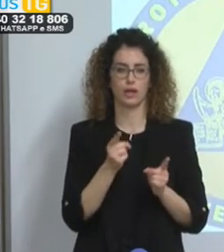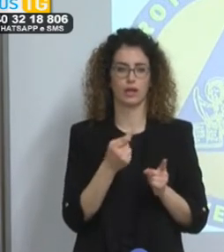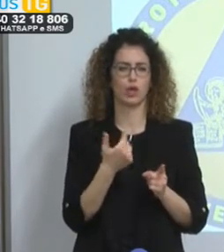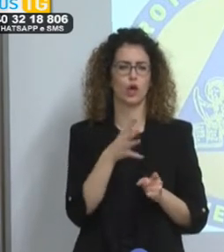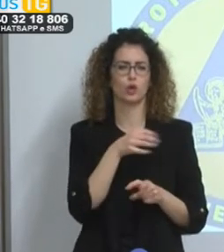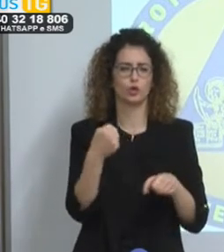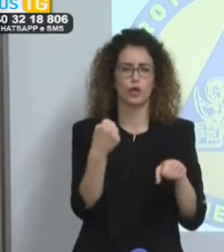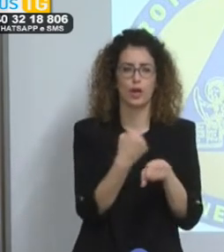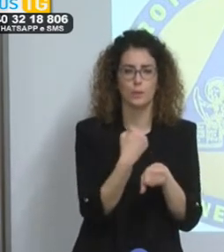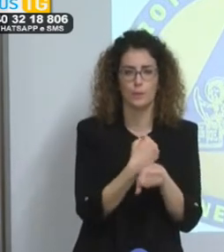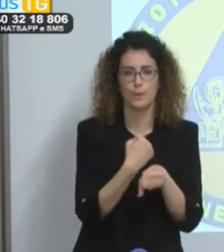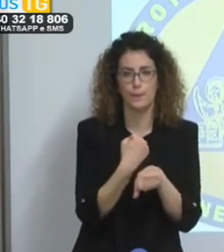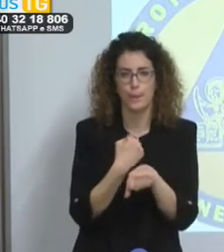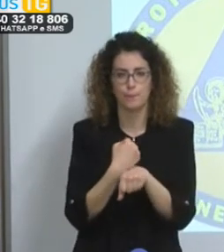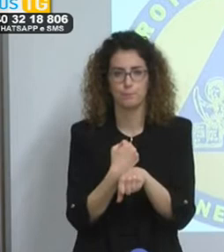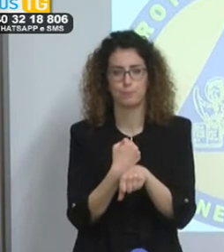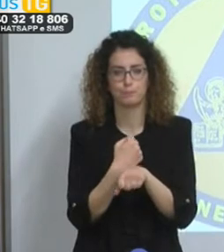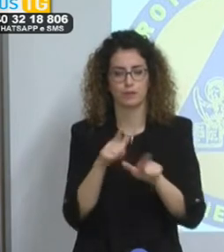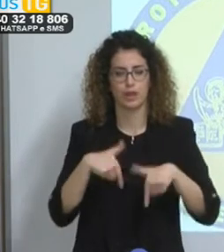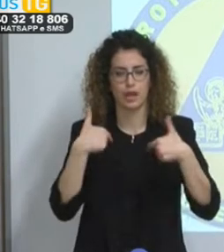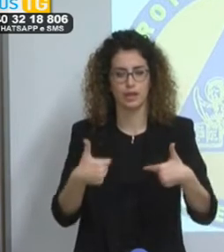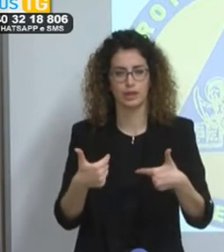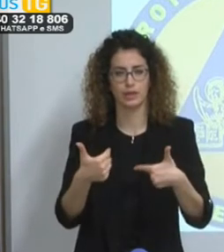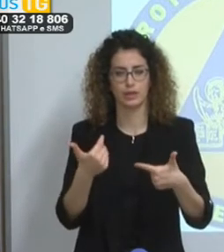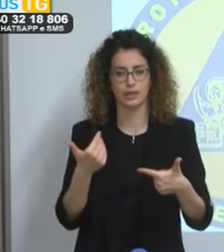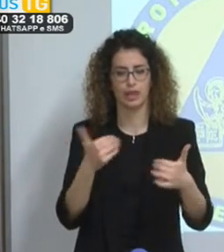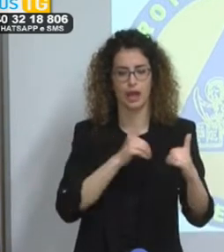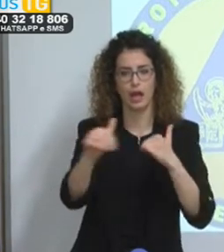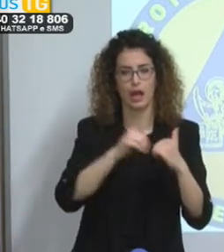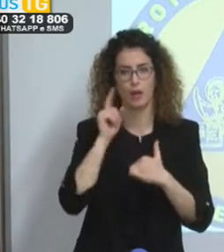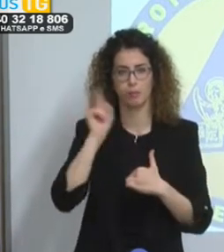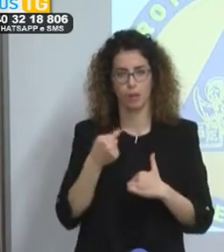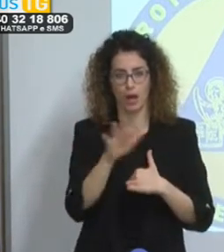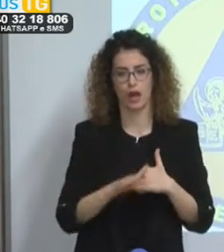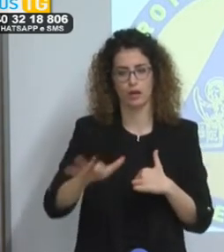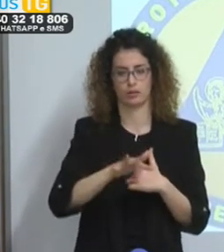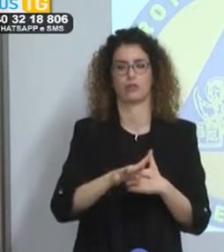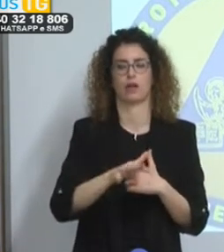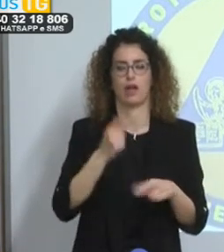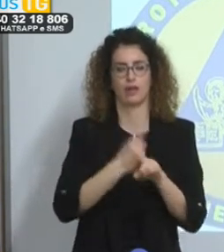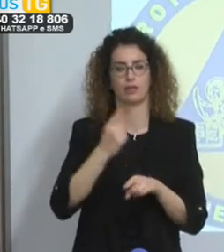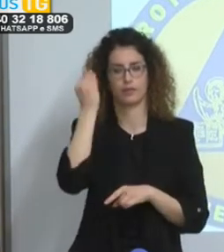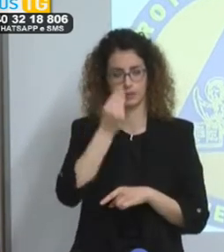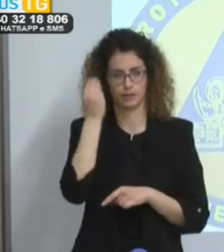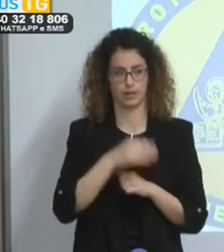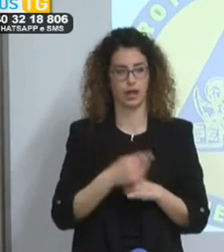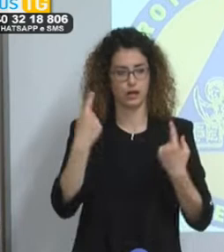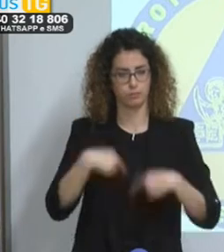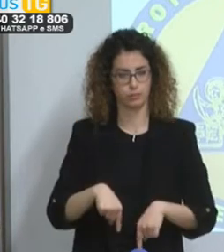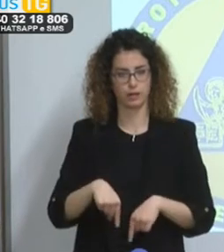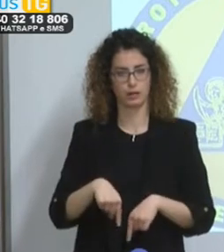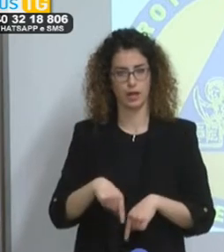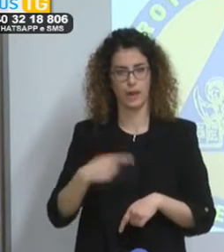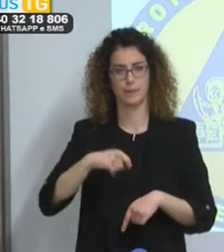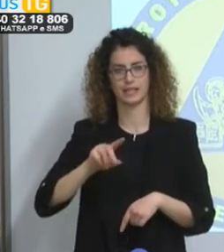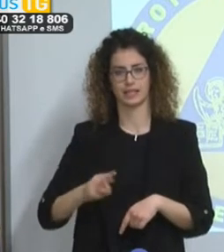funzionali a una buona mobilità nel territorio. Considerate che proprio per questo la vicepresidente De Berti con